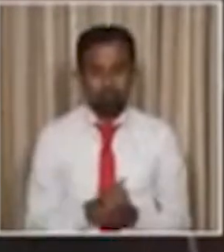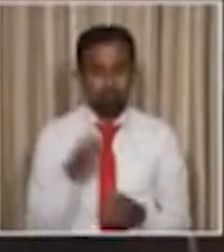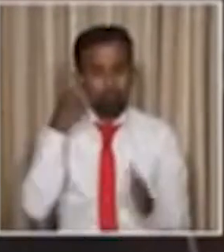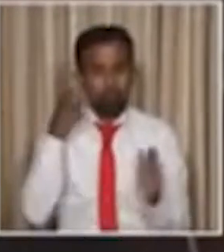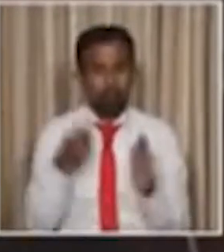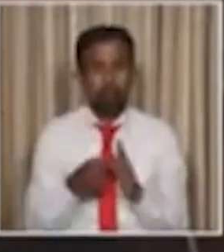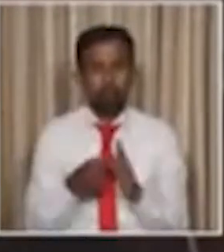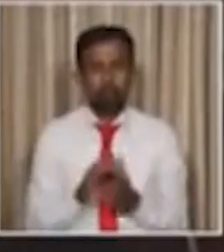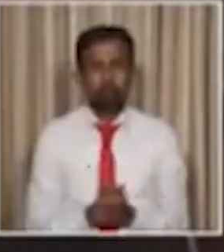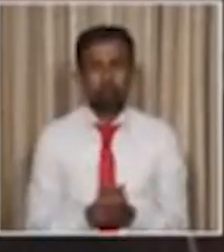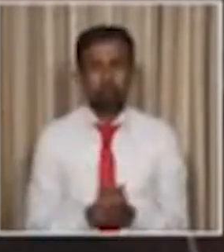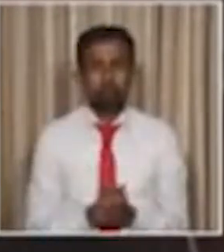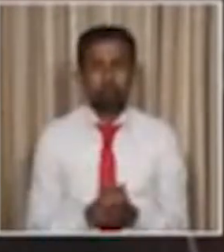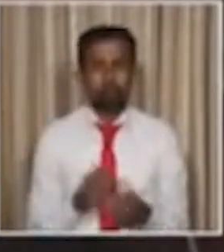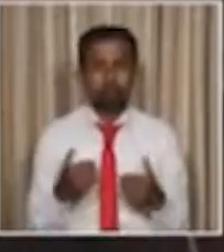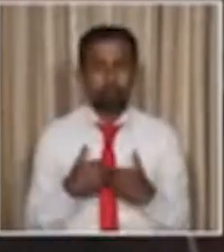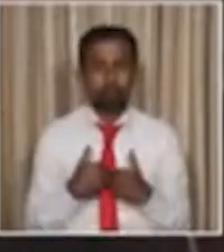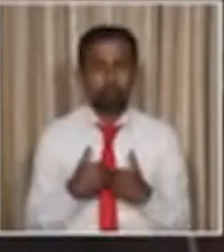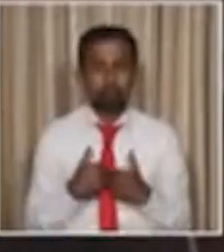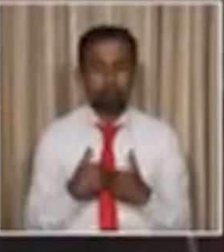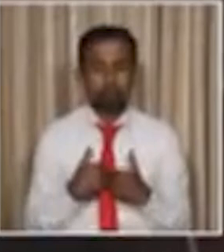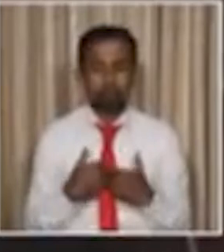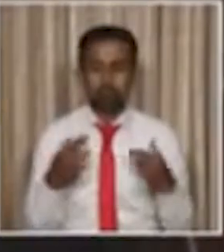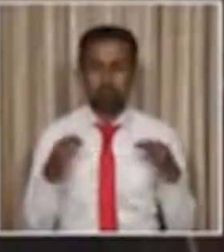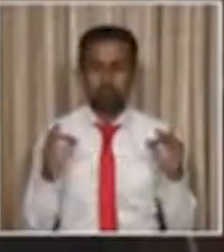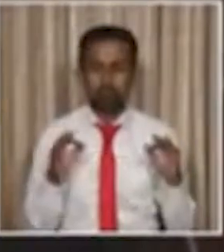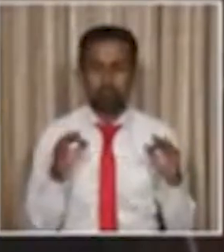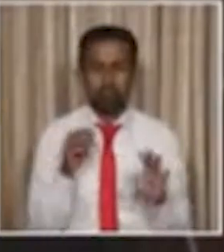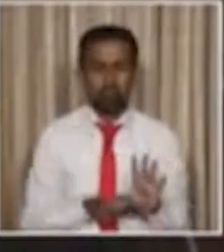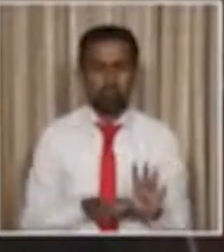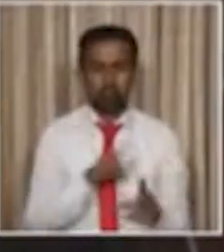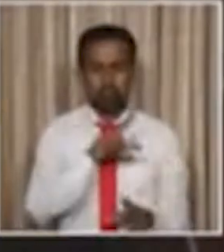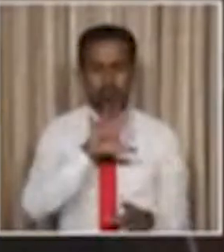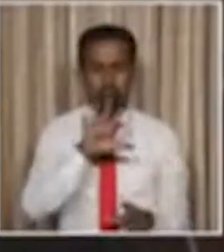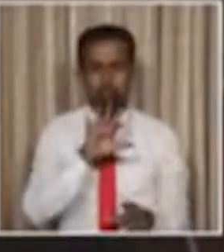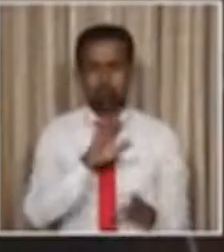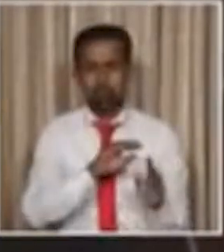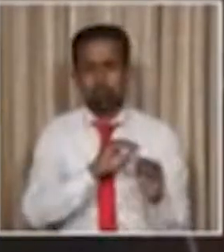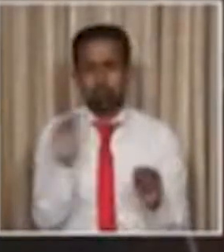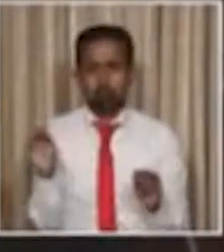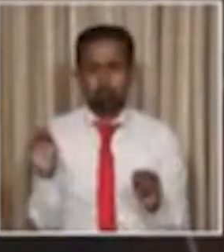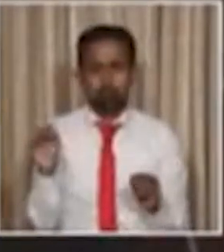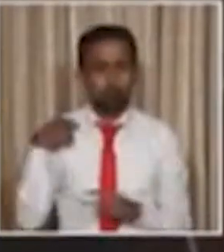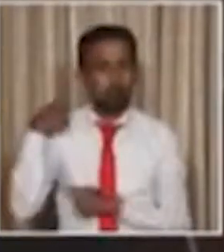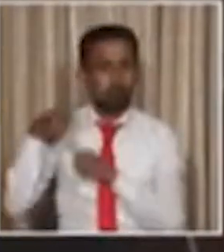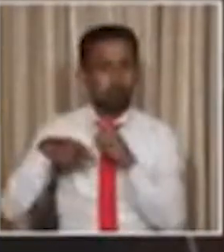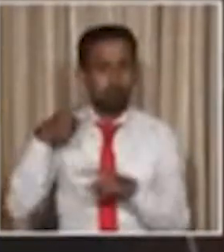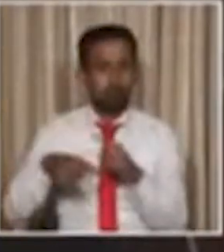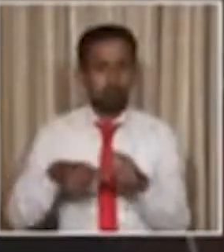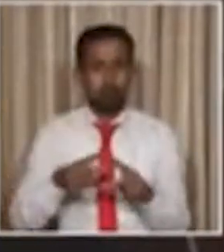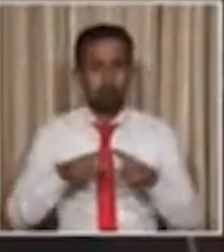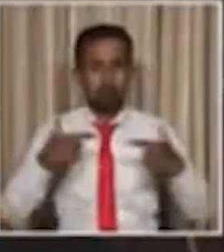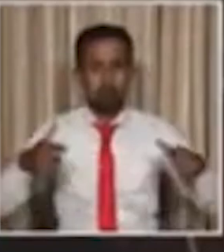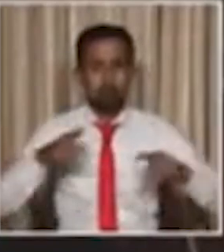සම්බන්ධයෙන් අපි නිදහසින් 75 වසර තුල ආගමන ගැන මේ